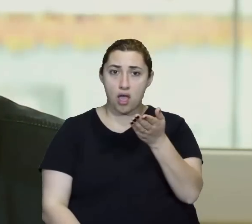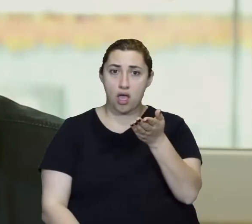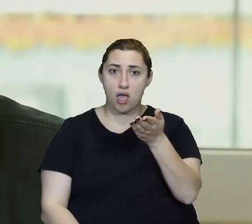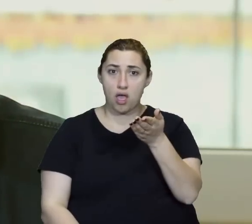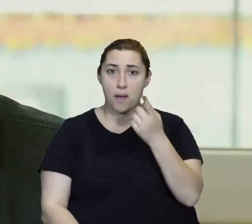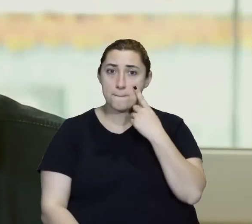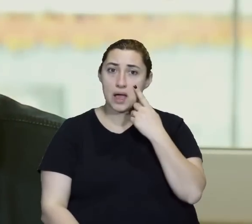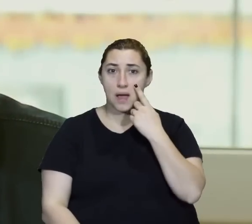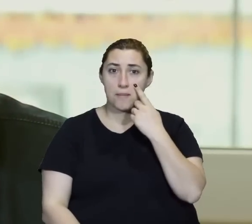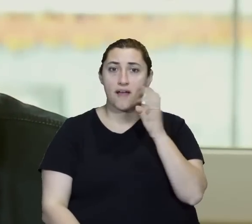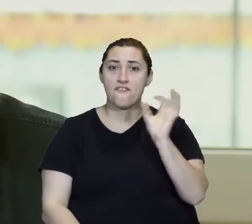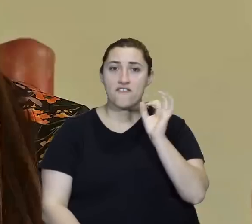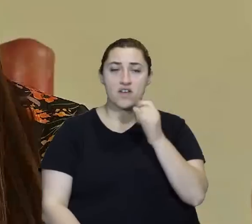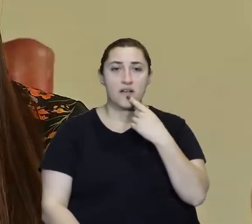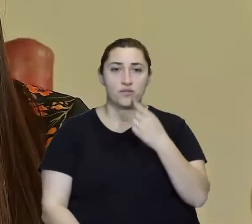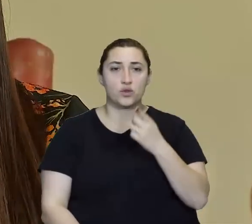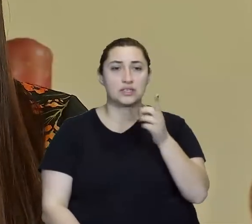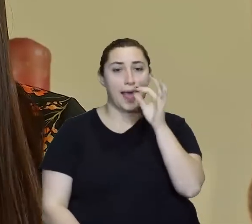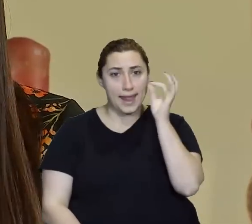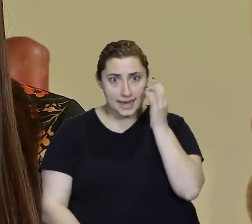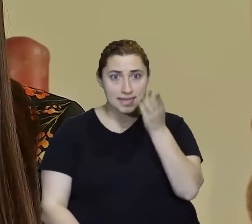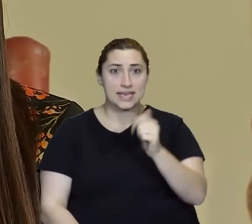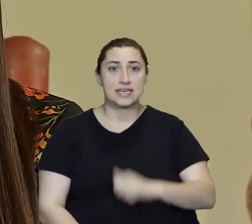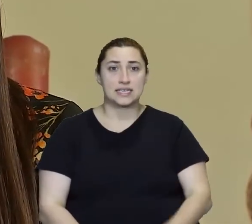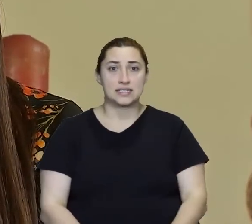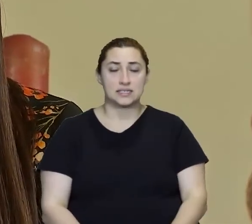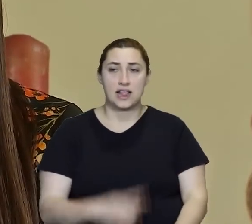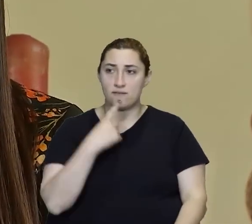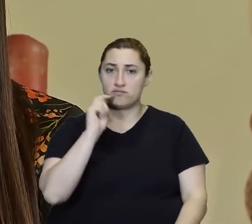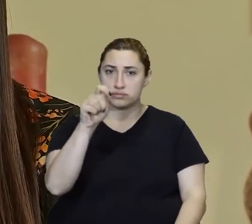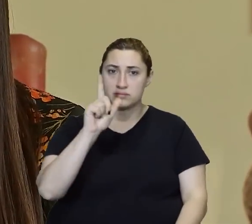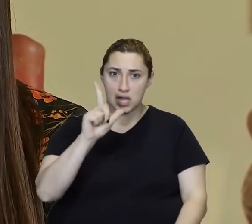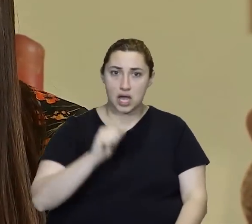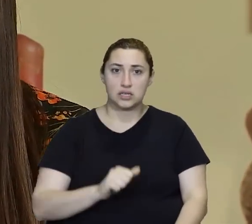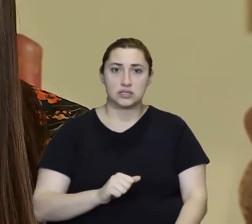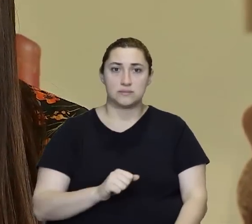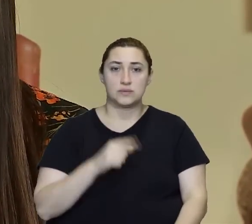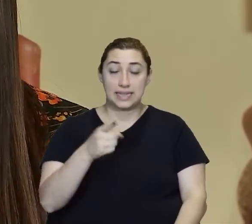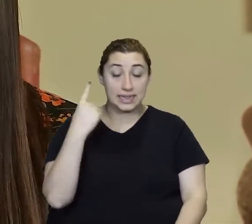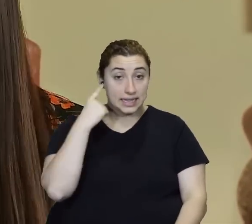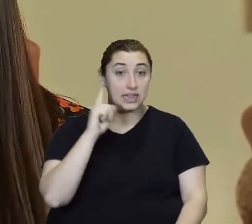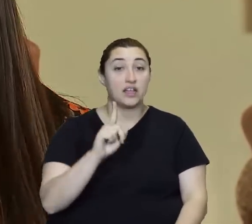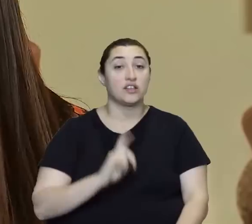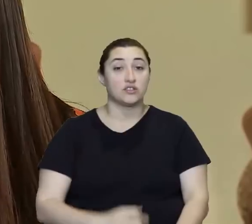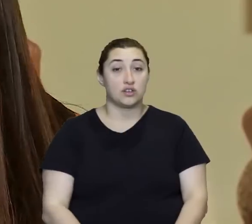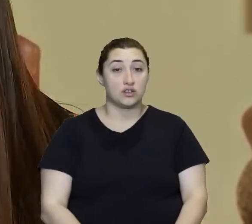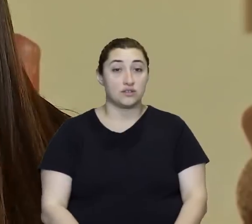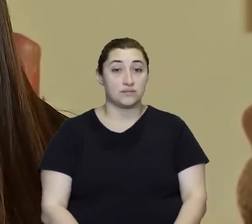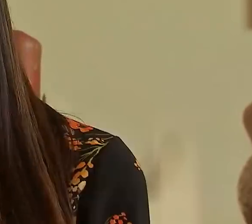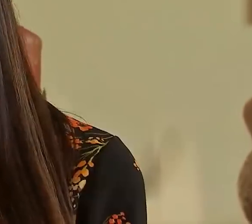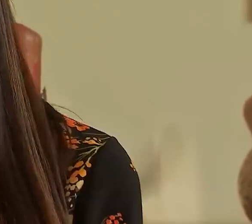aa. Bak bir de öyle diyor. Sen erkek değil misin oğlum? Ağırlığını koysana. Dinle sözünü. Zehra